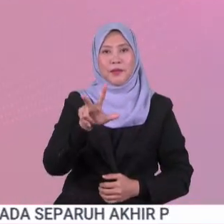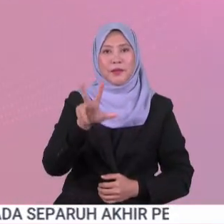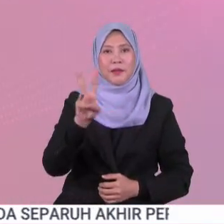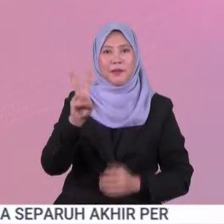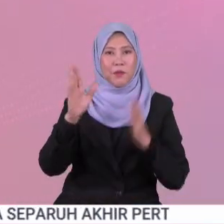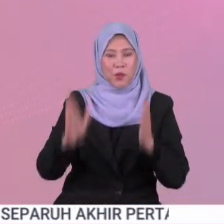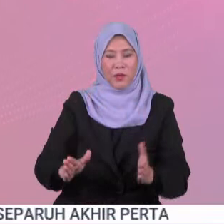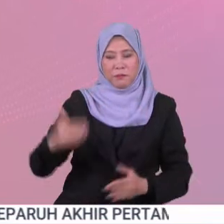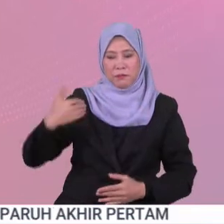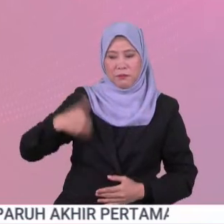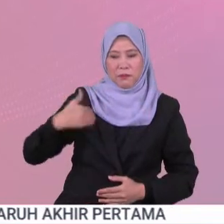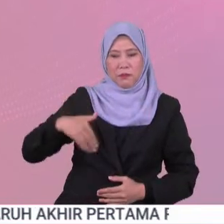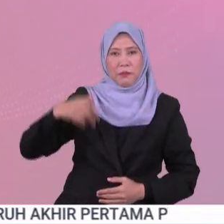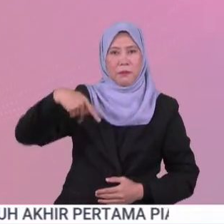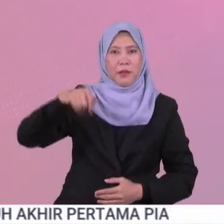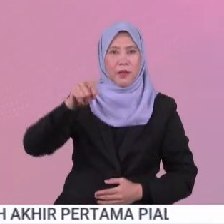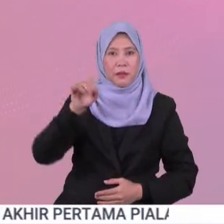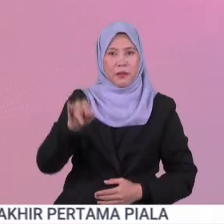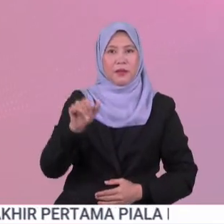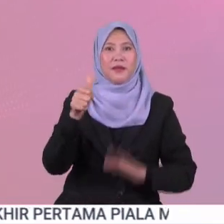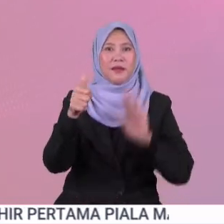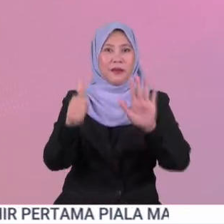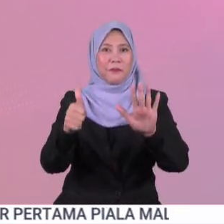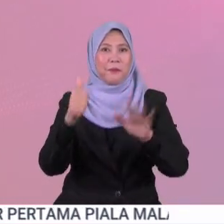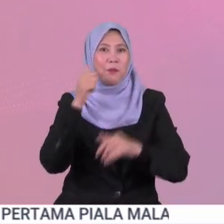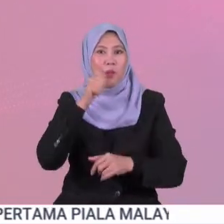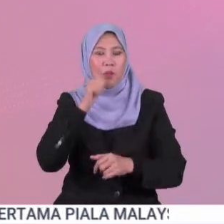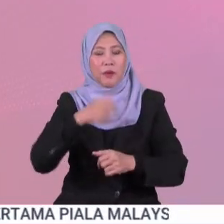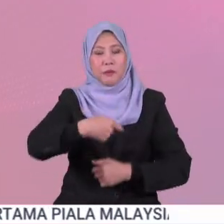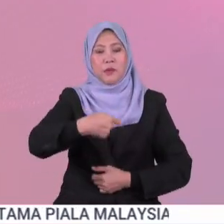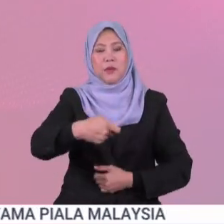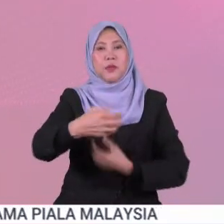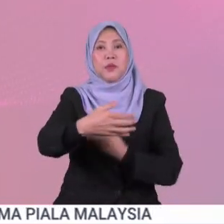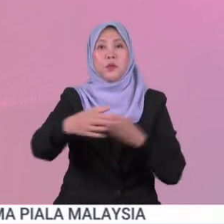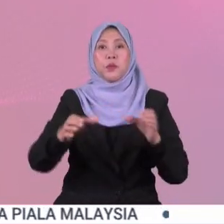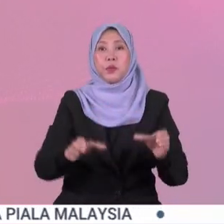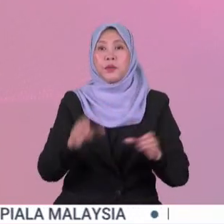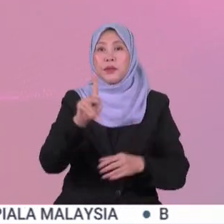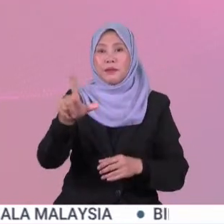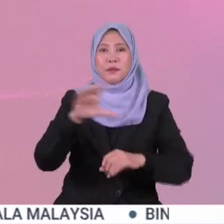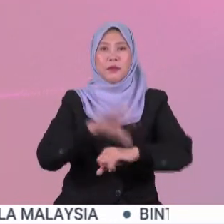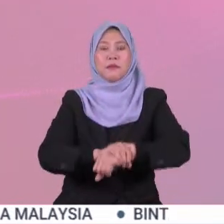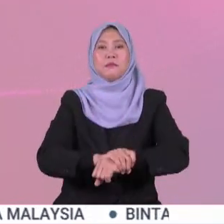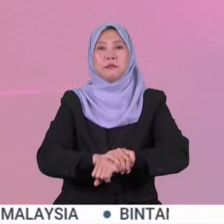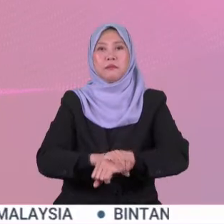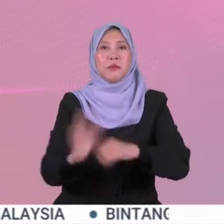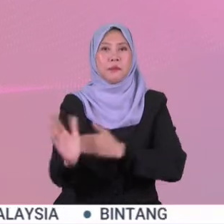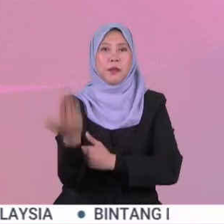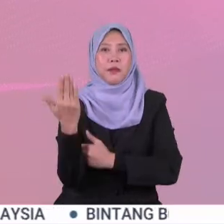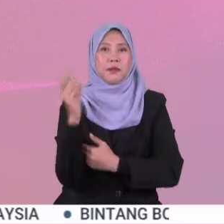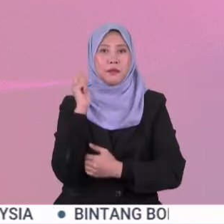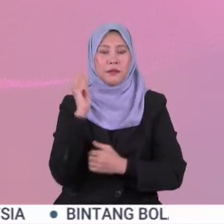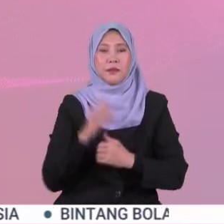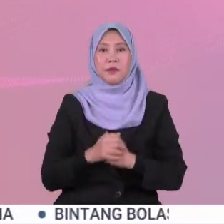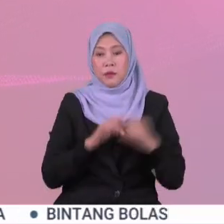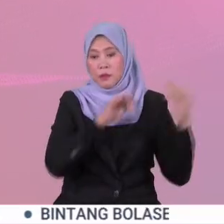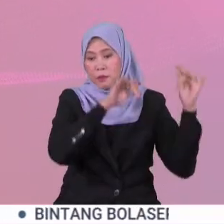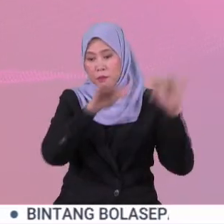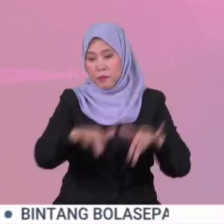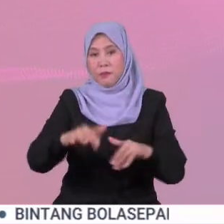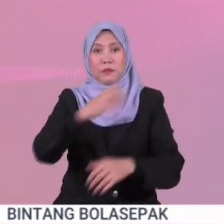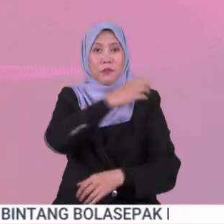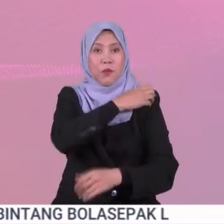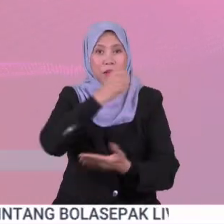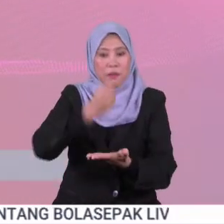136 pendatang tanpa izin termasuk 6 wanita yang menyewa beberapa unit kondominium di Ibu Negara ditahan awal pagi tadi. Serbuan Jabatan Immigration